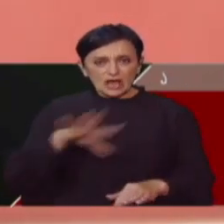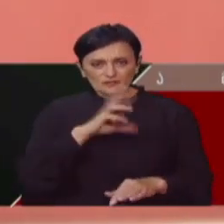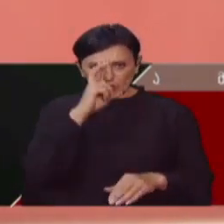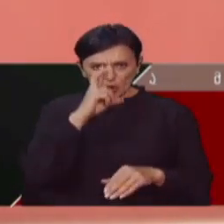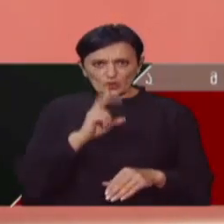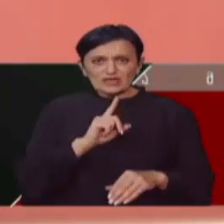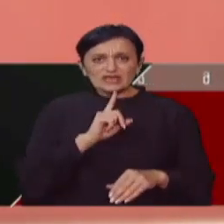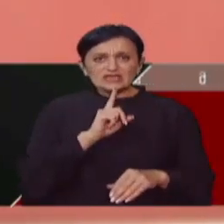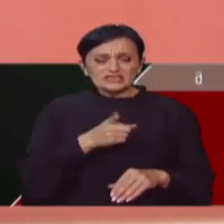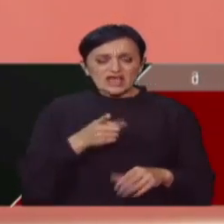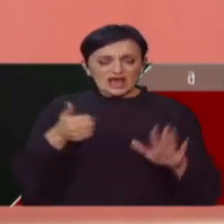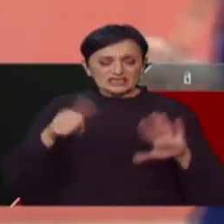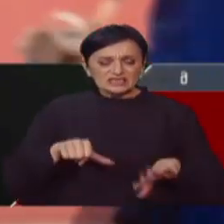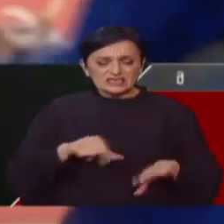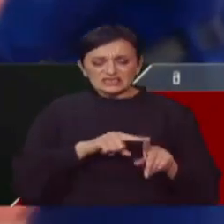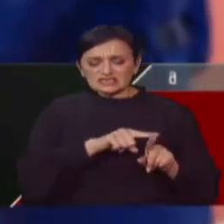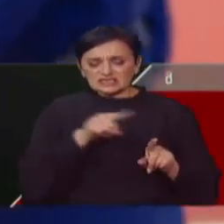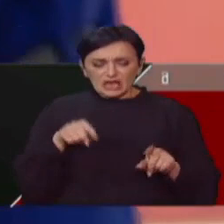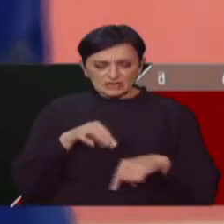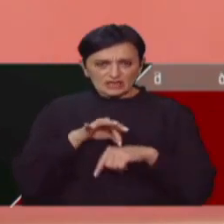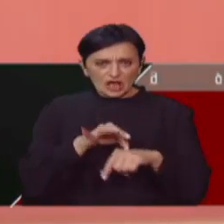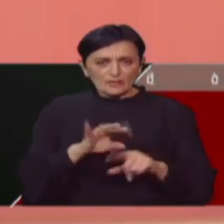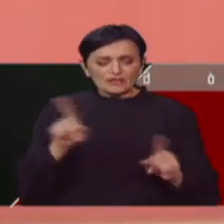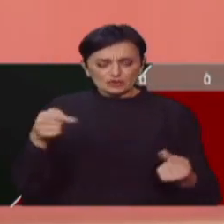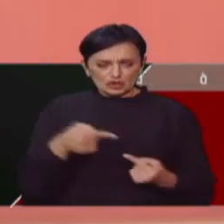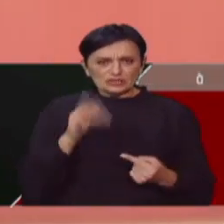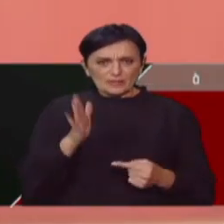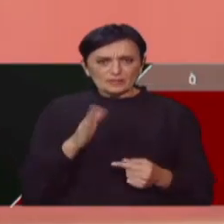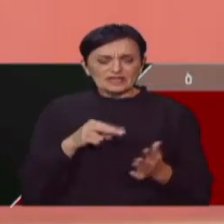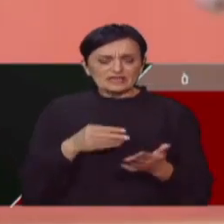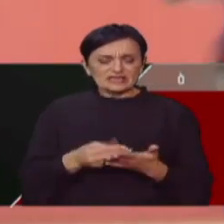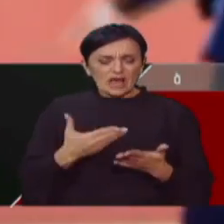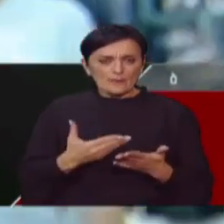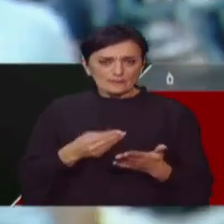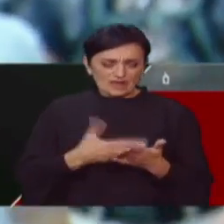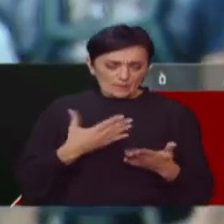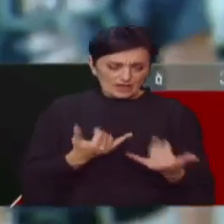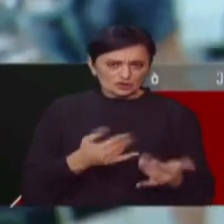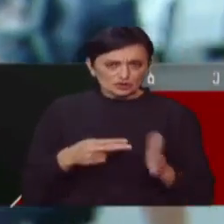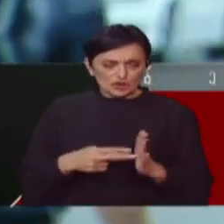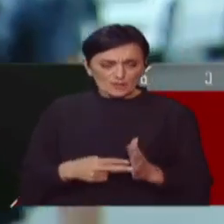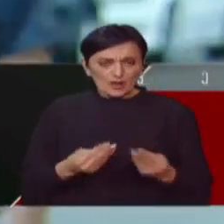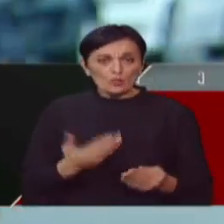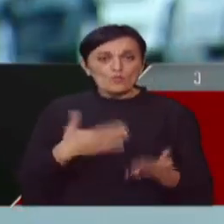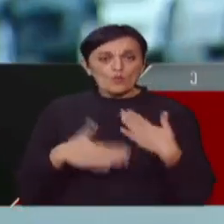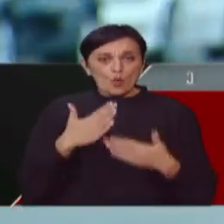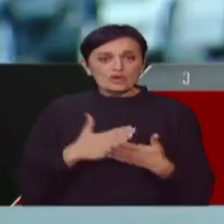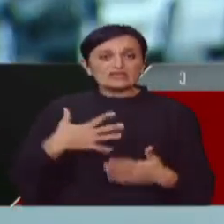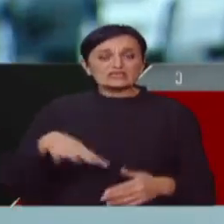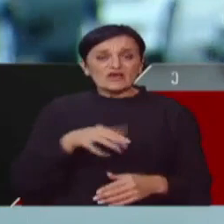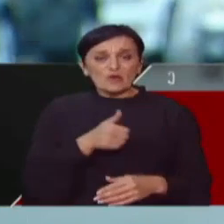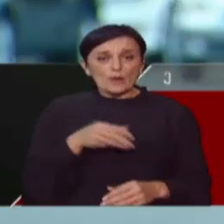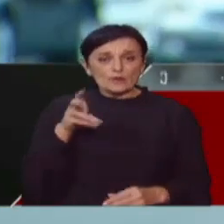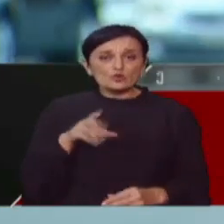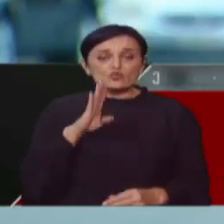გასწია წელიწად ნახევრის განმავლობაში და შესაბამისად იქნება ეს ძალისხმევა დაფასებული და შეფასებული. მოხარული ვარ, რომ საქართველოს